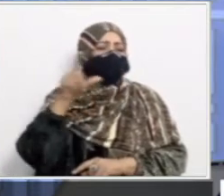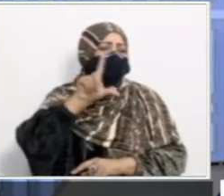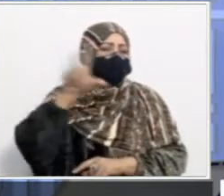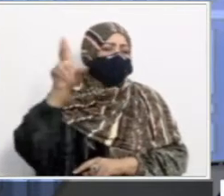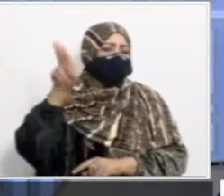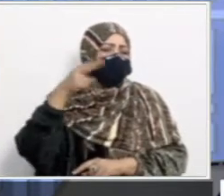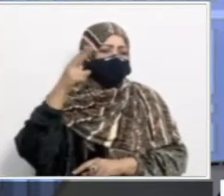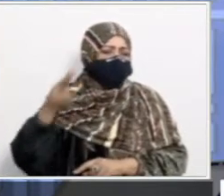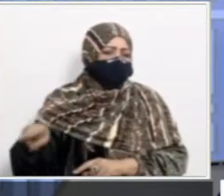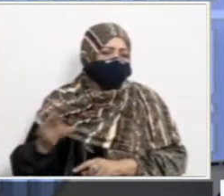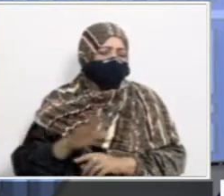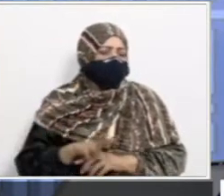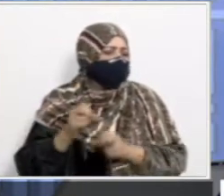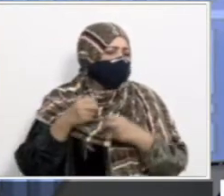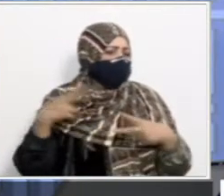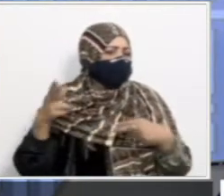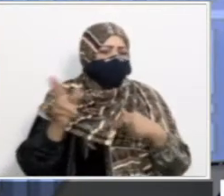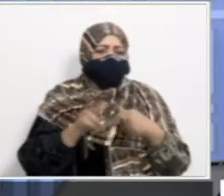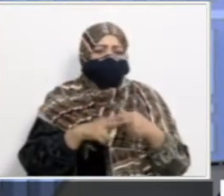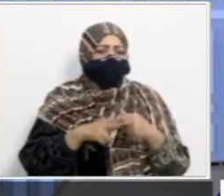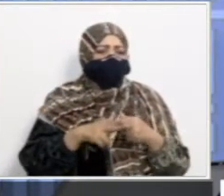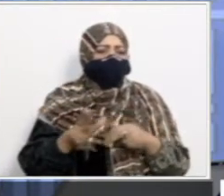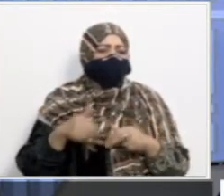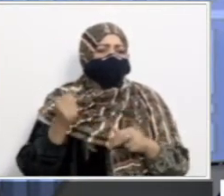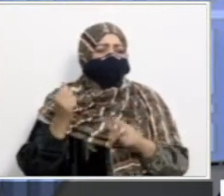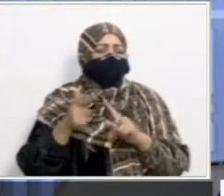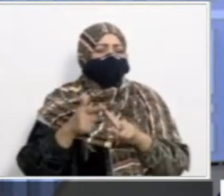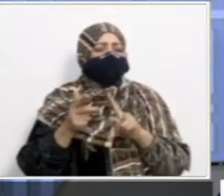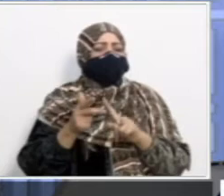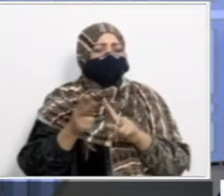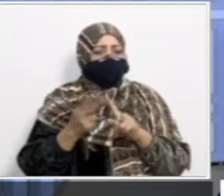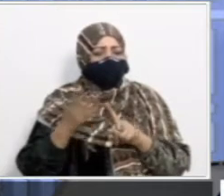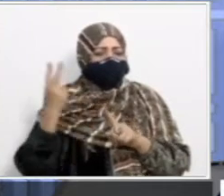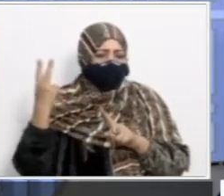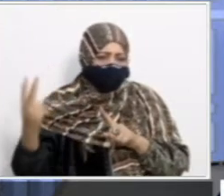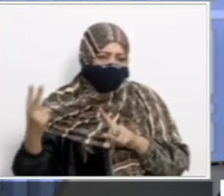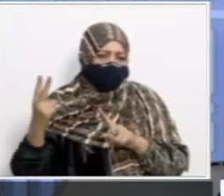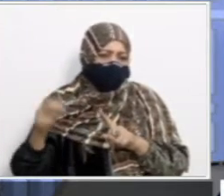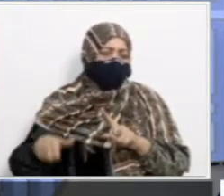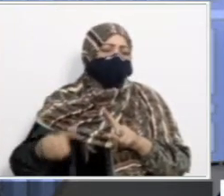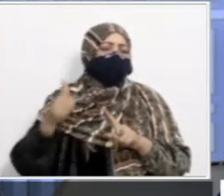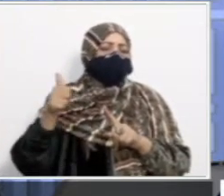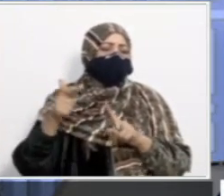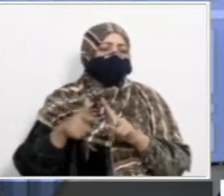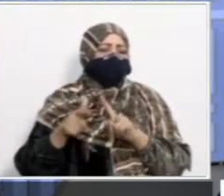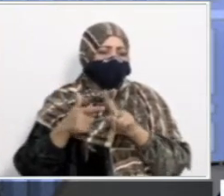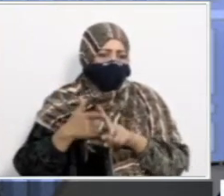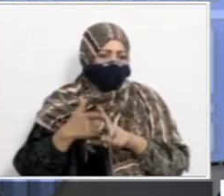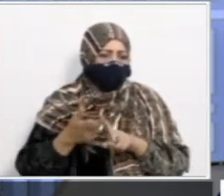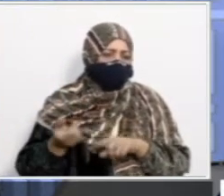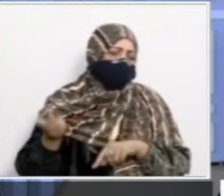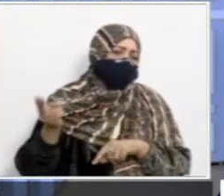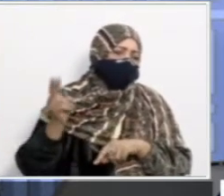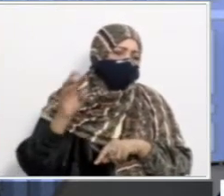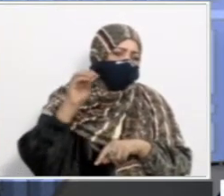ركعة الثالثة والرابعة اللي حضرهم مع الإمام يعتبروا أولى وثانية، فهو شو بيدير؟ بيكمل الثالثة والرابعة،